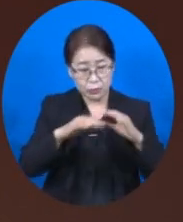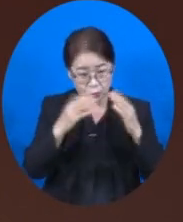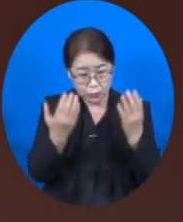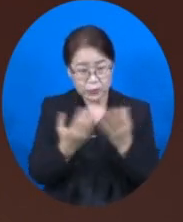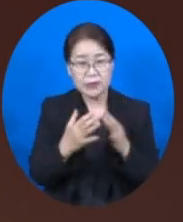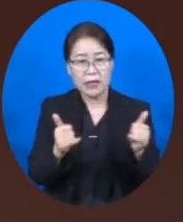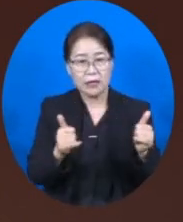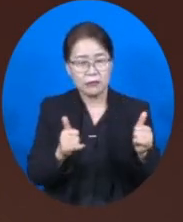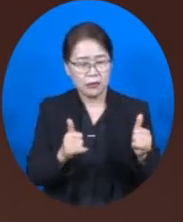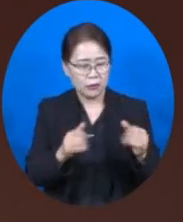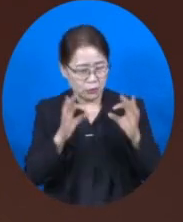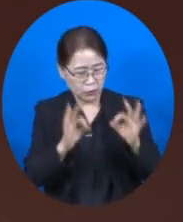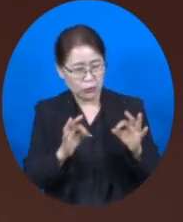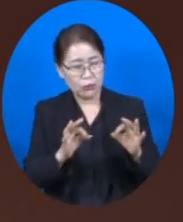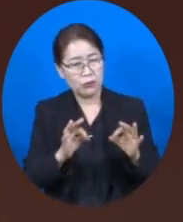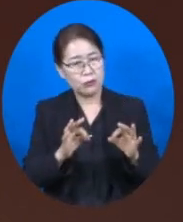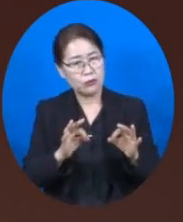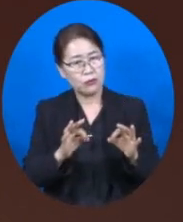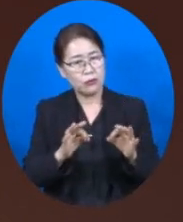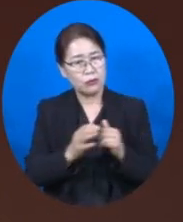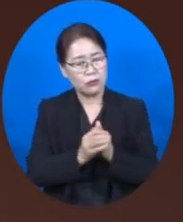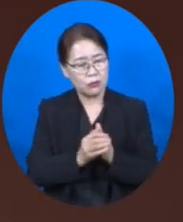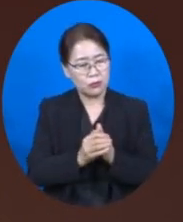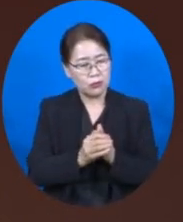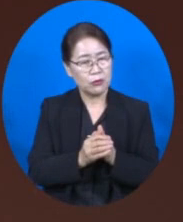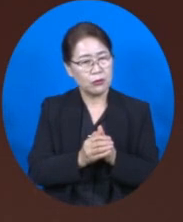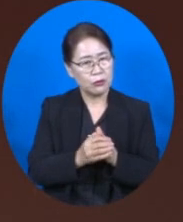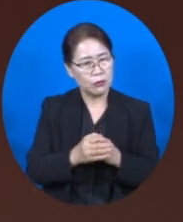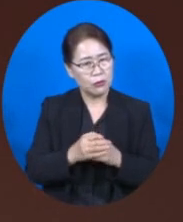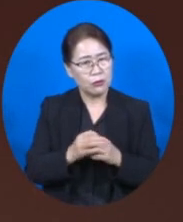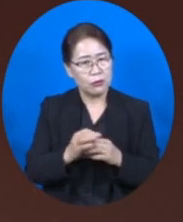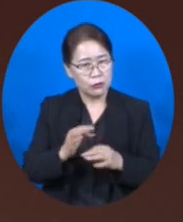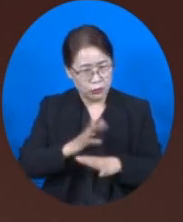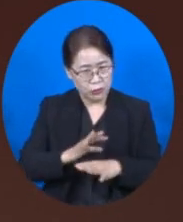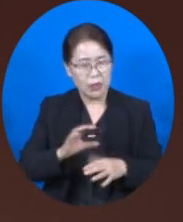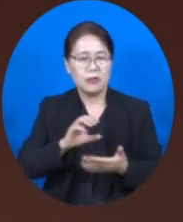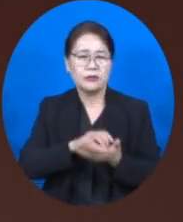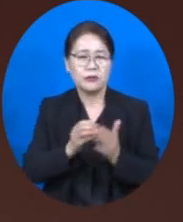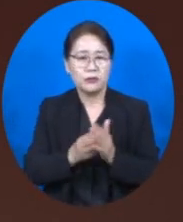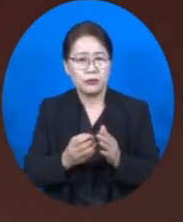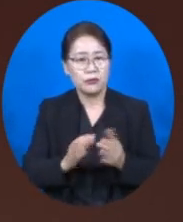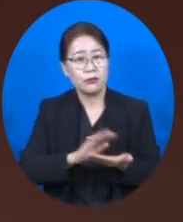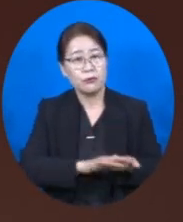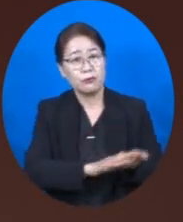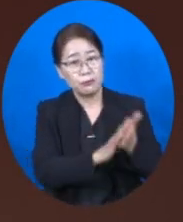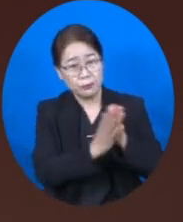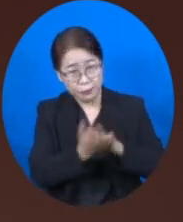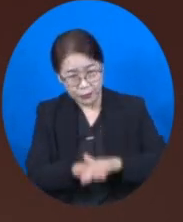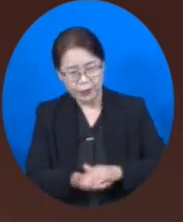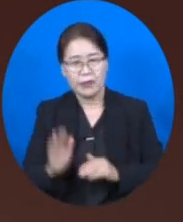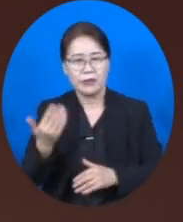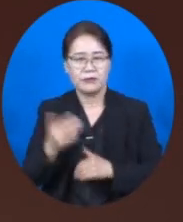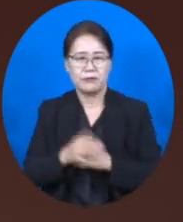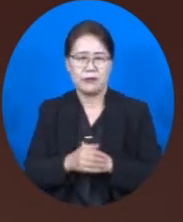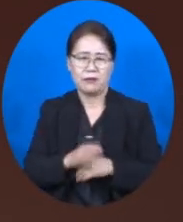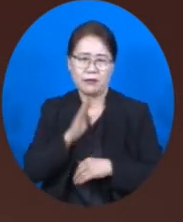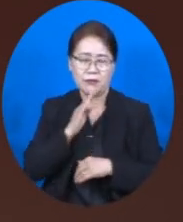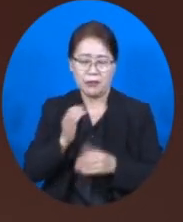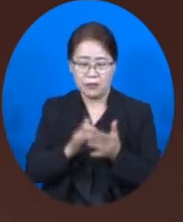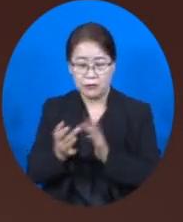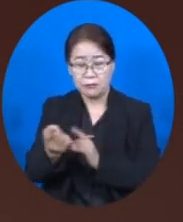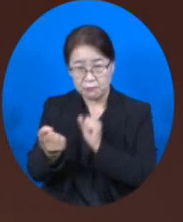사람들이 놀랄 정도로 변화가 되었습니다 여러분 그렇습니다 예수님을